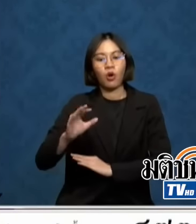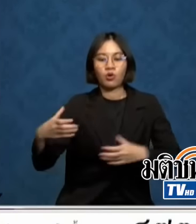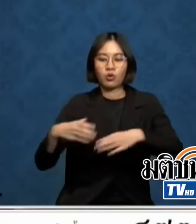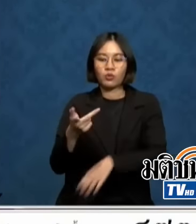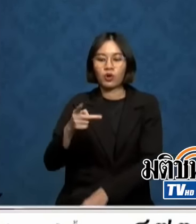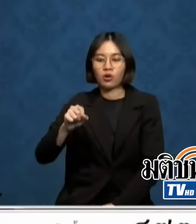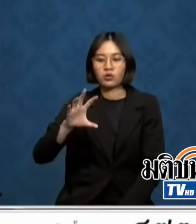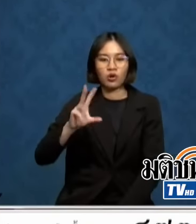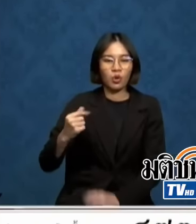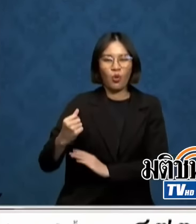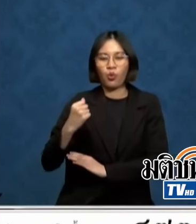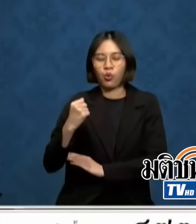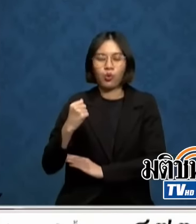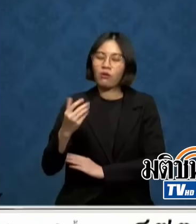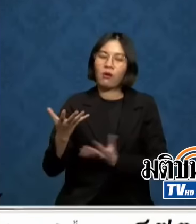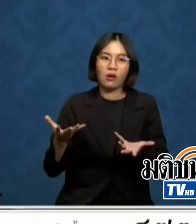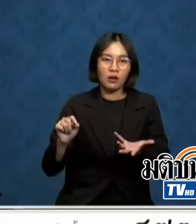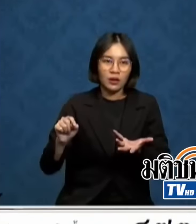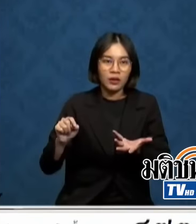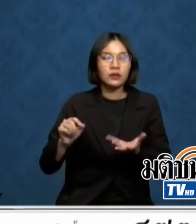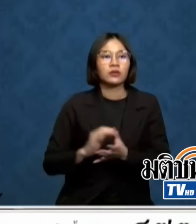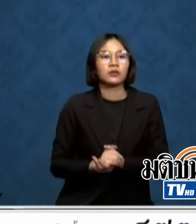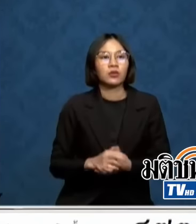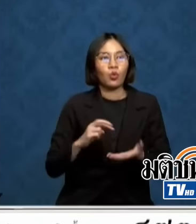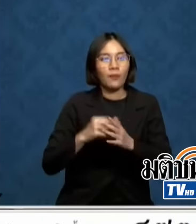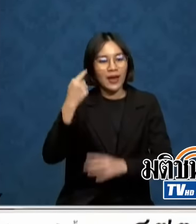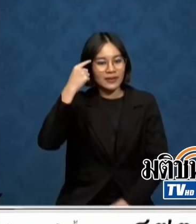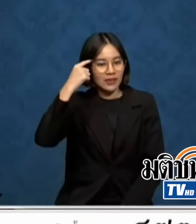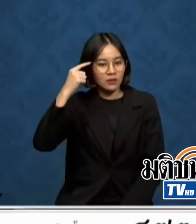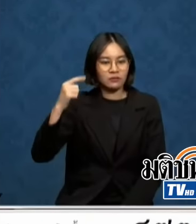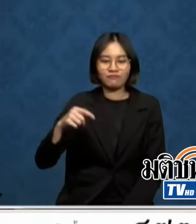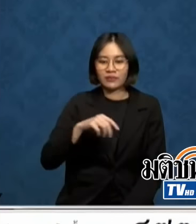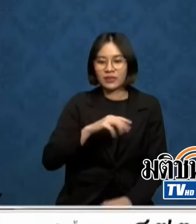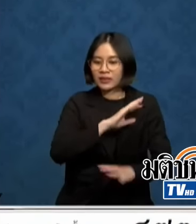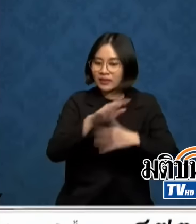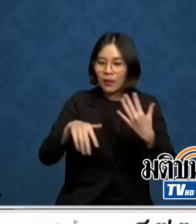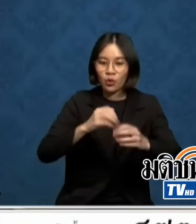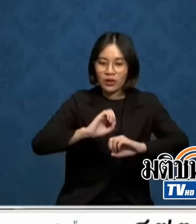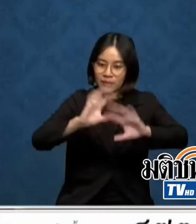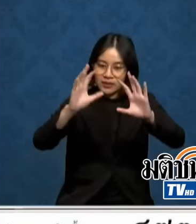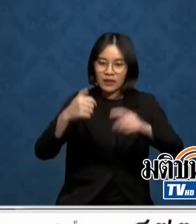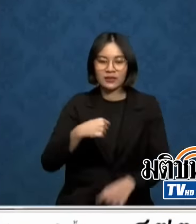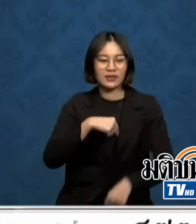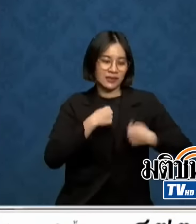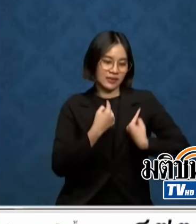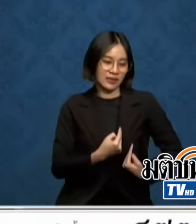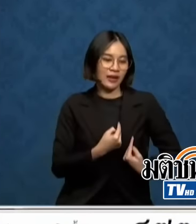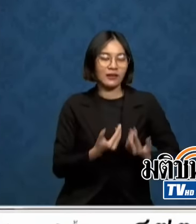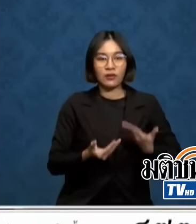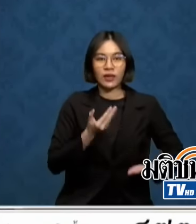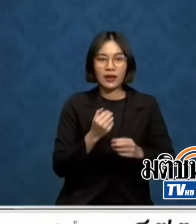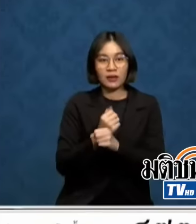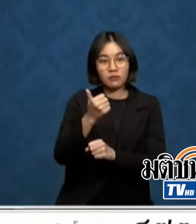ของคสชจะมากล้นจนเชื่อได้ว่าสามารถเสกสรรทุกสิ่งให้ปรากฏอย่างไรตามใจปรารถนาก็ได้